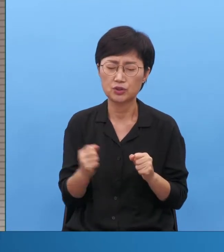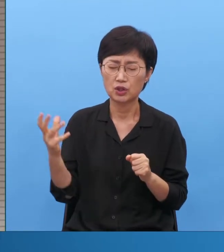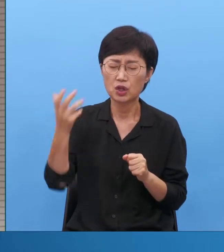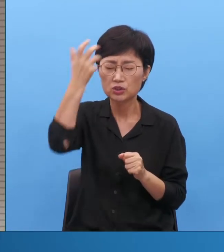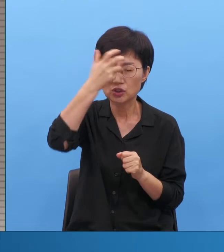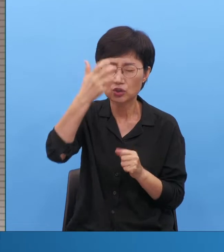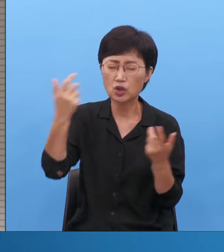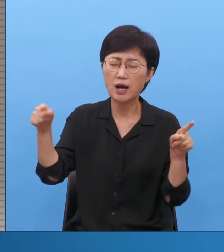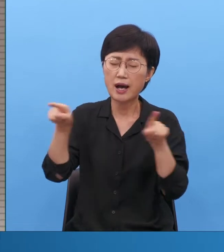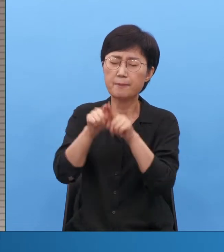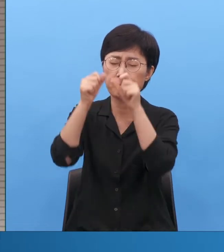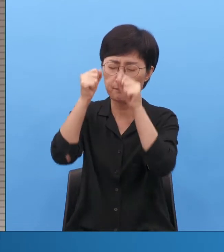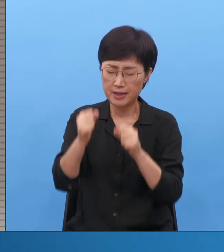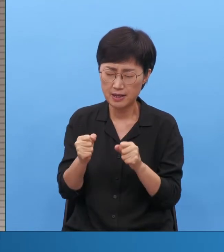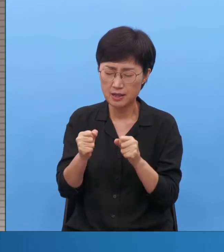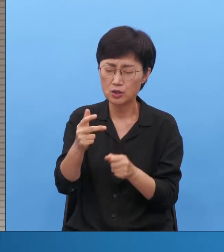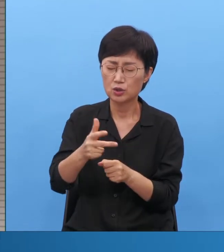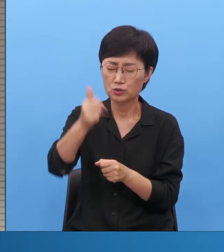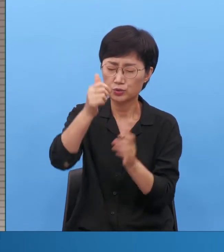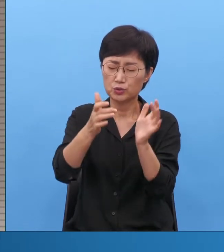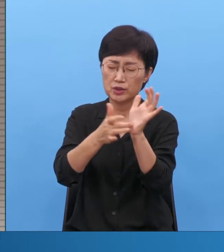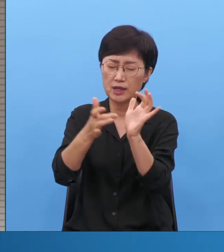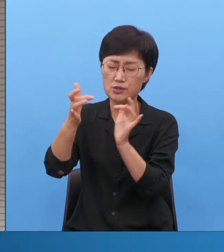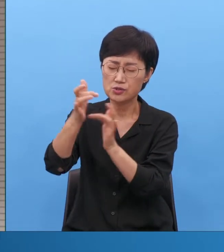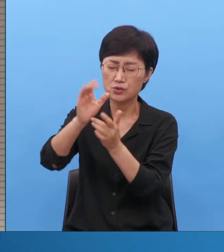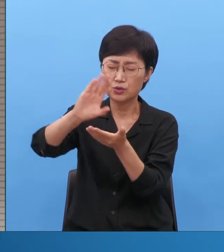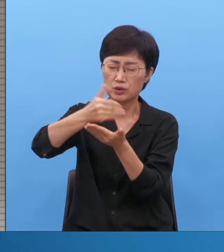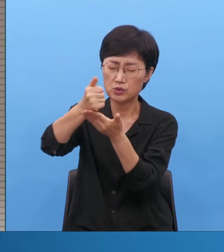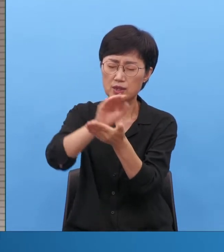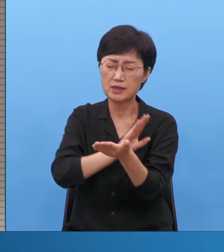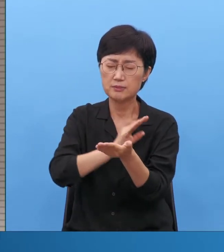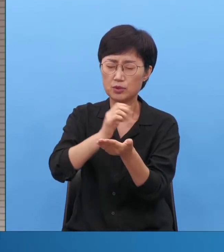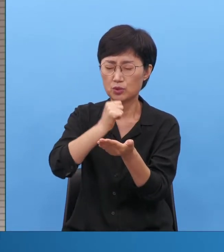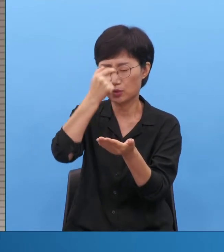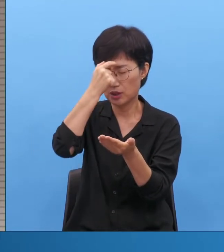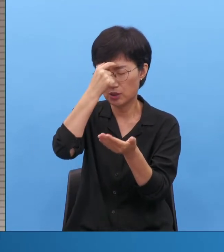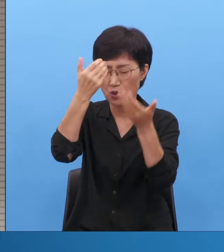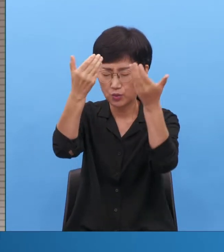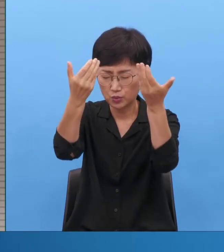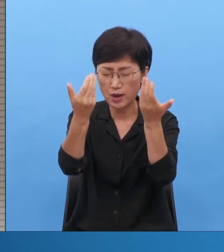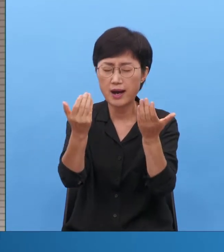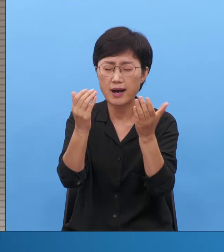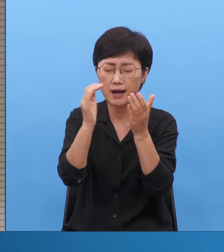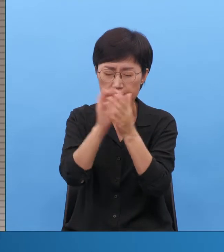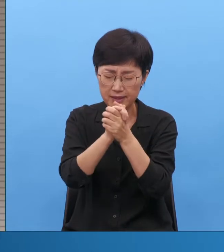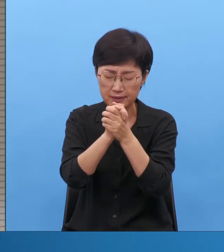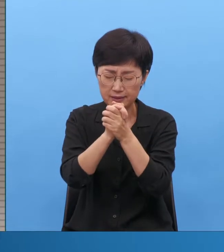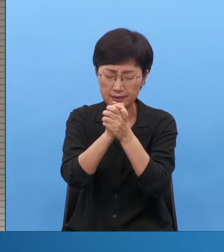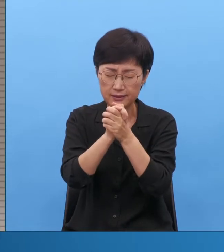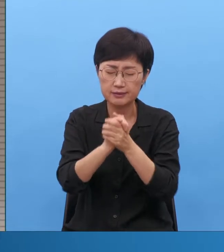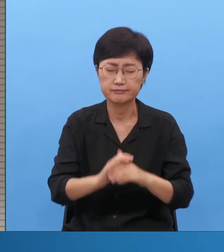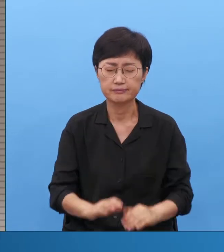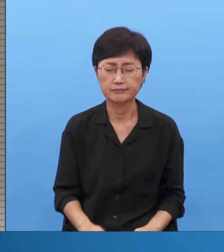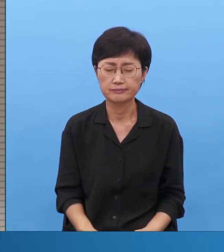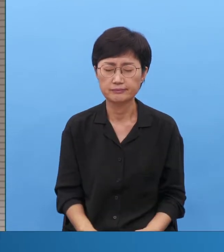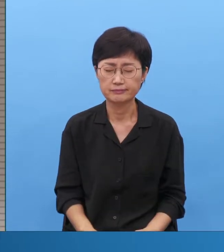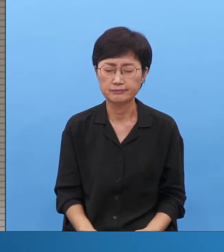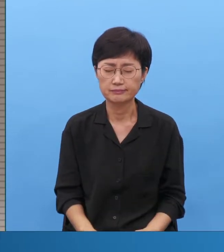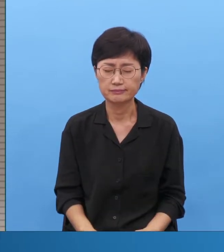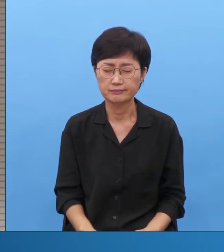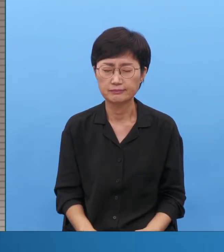우리와 함께 하시는 주 예수 그리스도 이름으로 기도드립니다. We pray all these things in the name of the living Lord Jesus Christ who is with us by the Holy